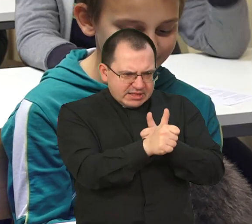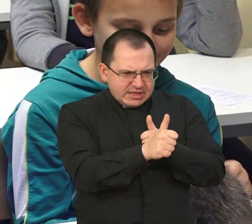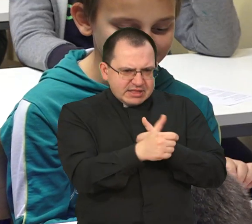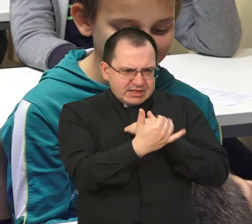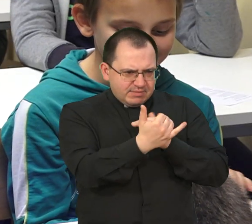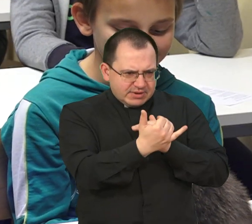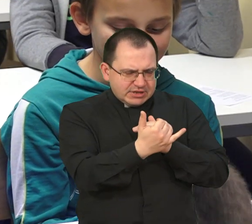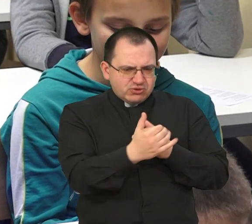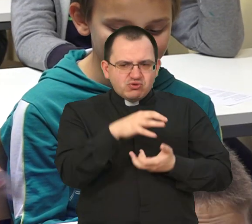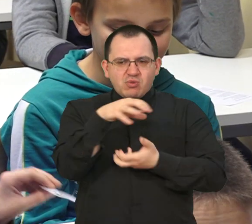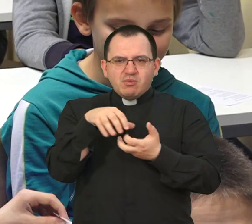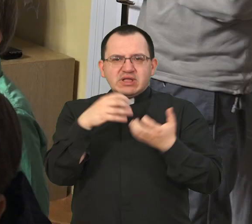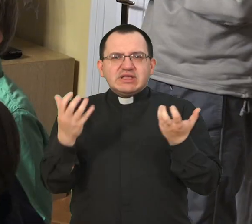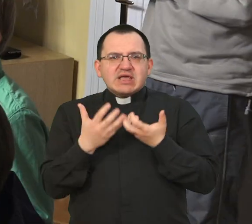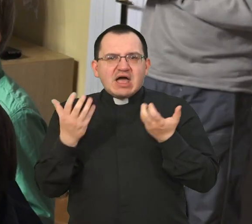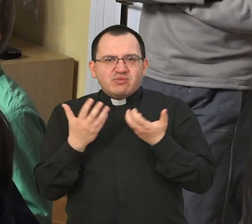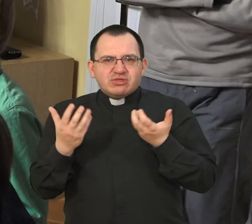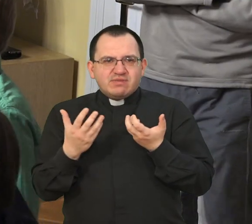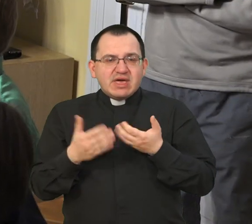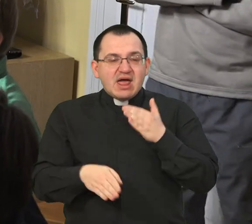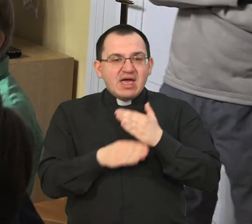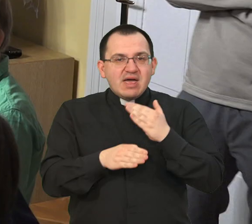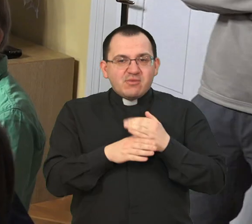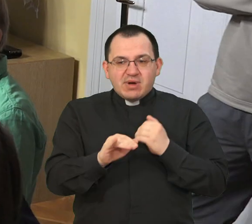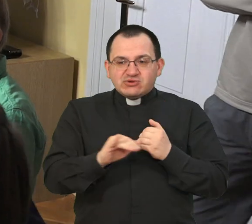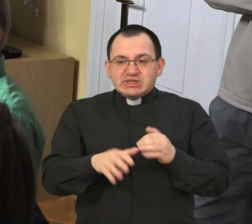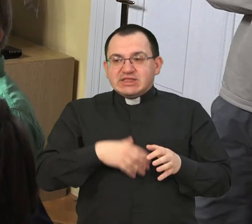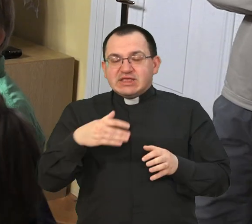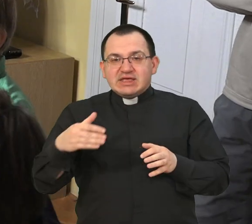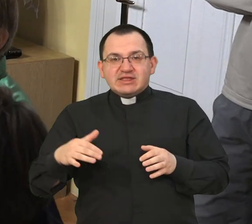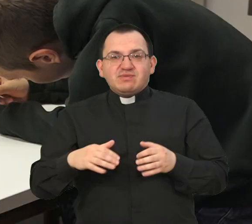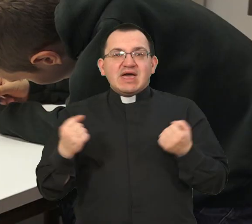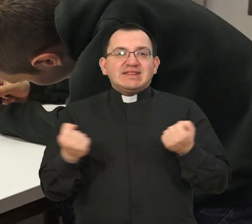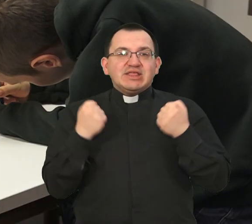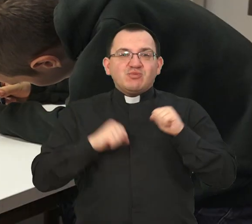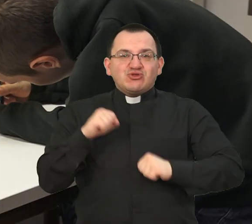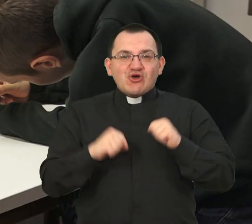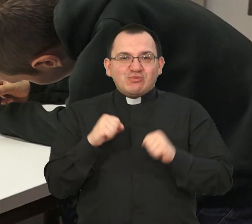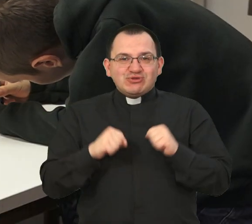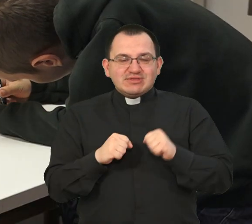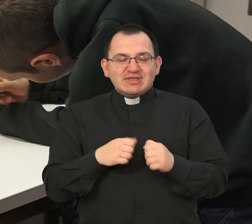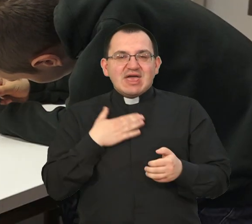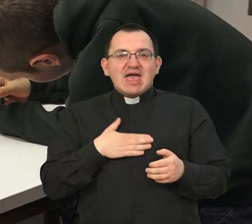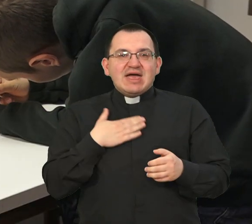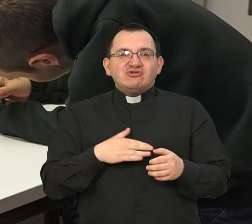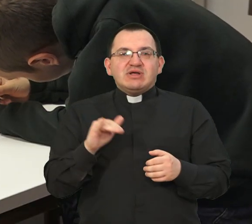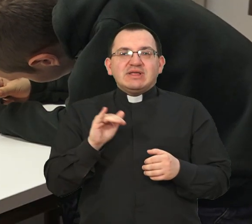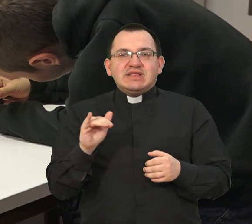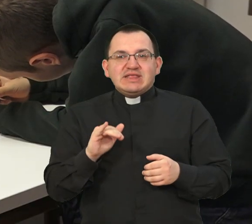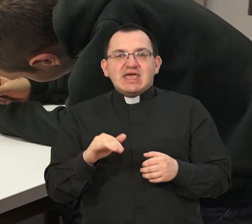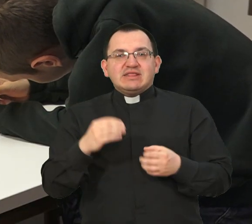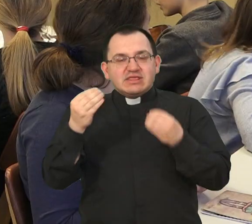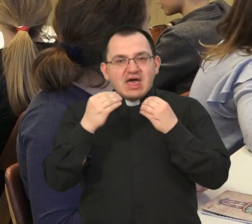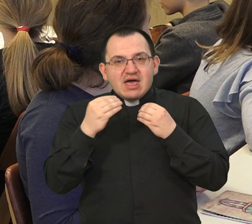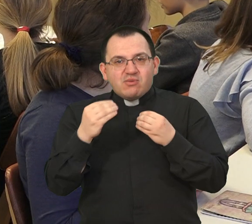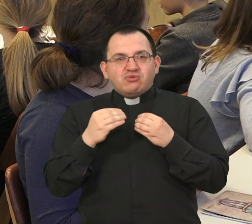obiteljskom atmosferom koja vlada u školi, pomažu djeci razvijati talente. Želja im je da đaci uče s osmijehom